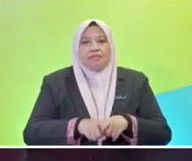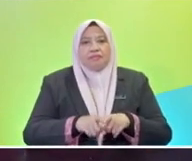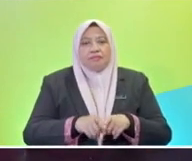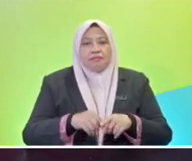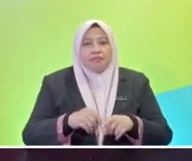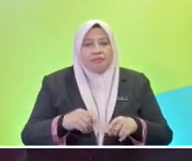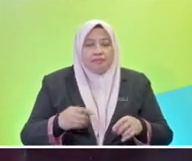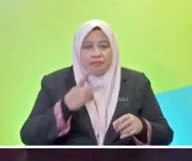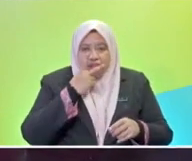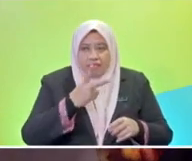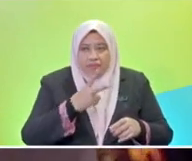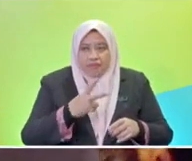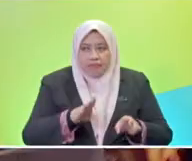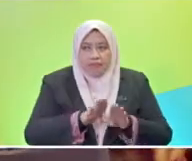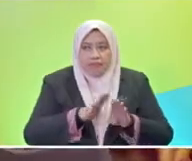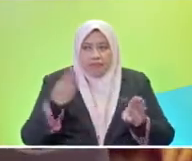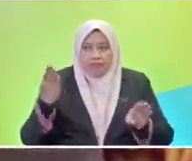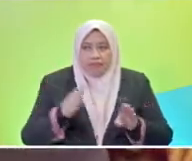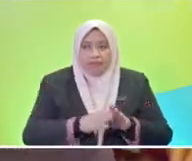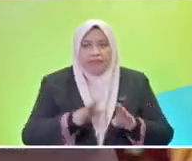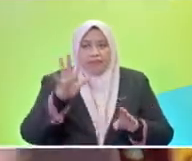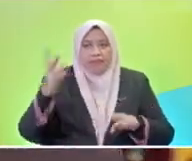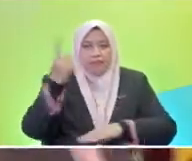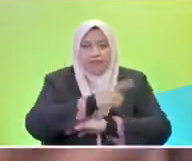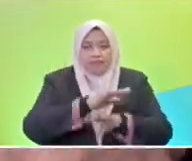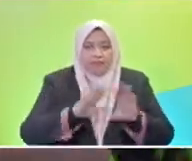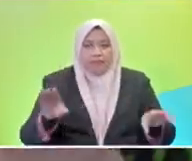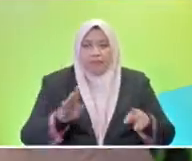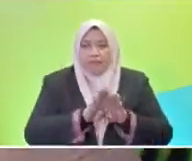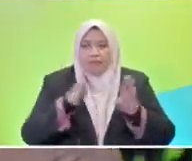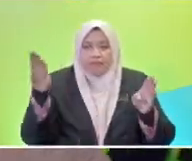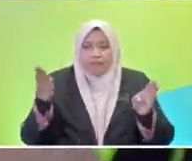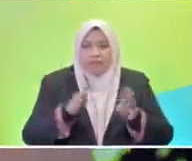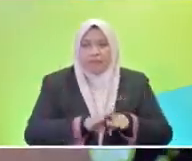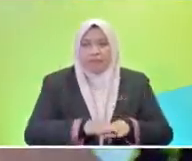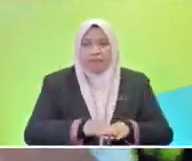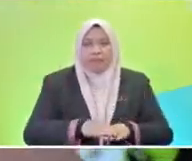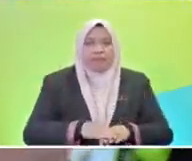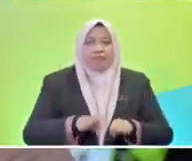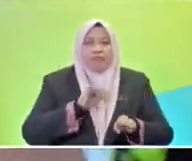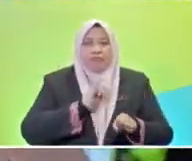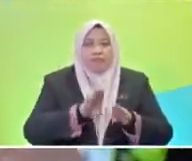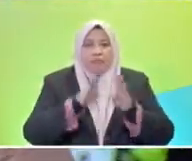lagi? Bismillahirrahmanirrahim. Tak pernah buka ni, 5 hari dah ni. Subur lagi tak? Saya buka, cikgu.